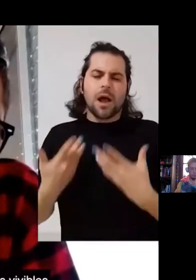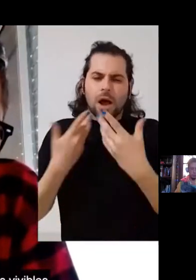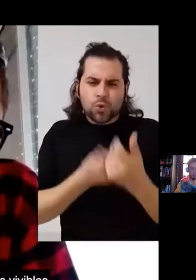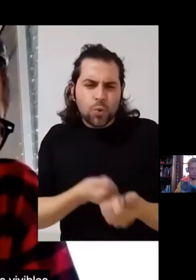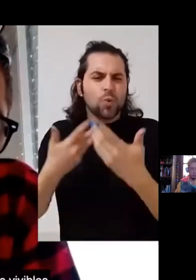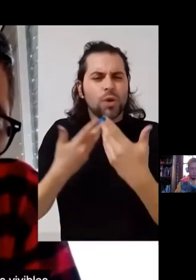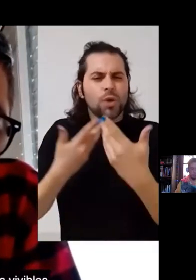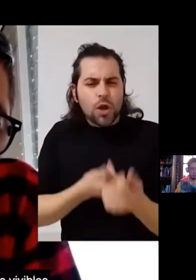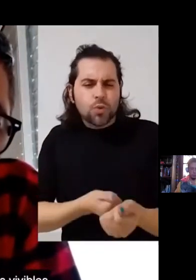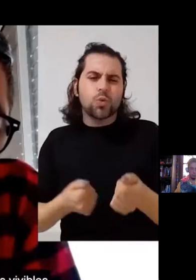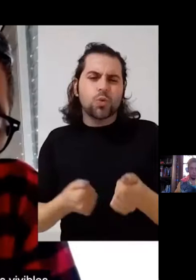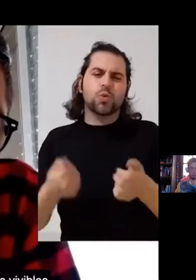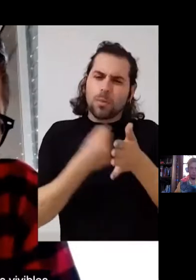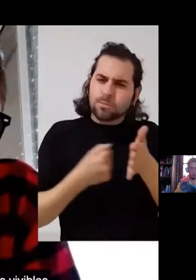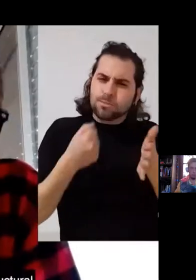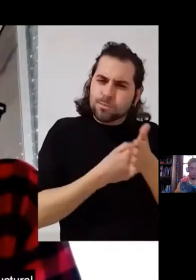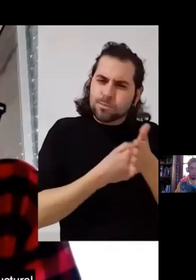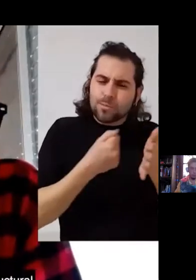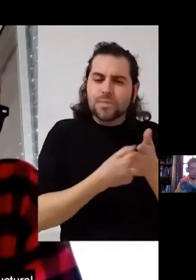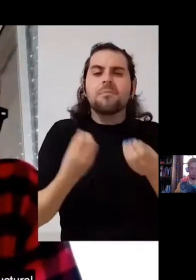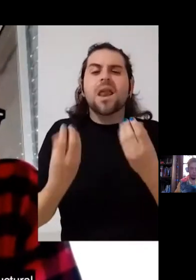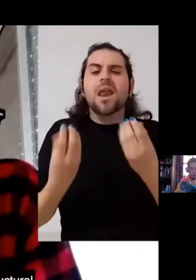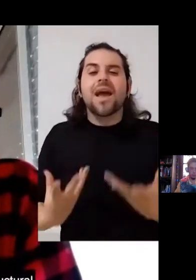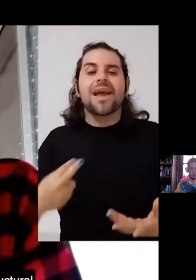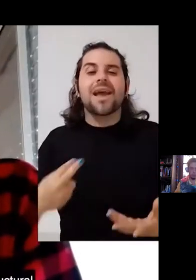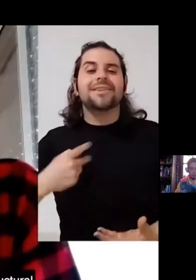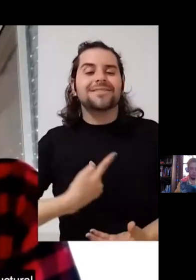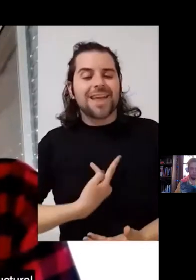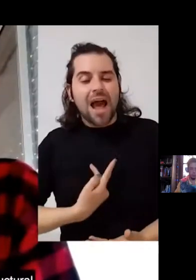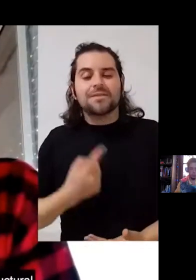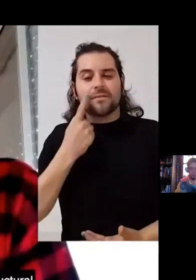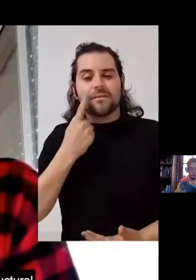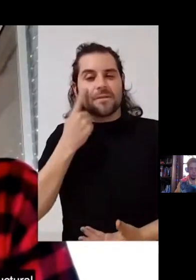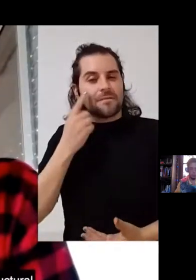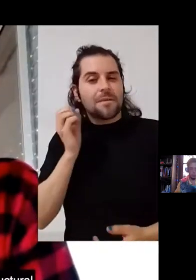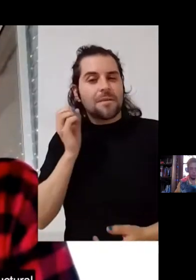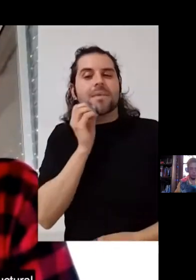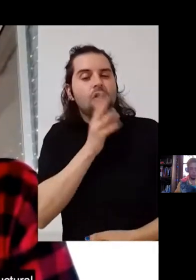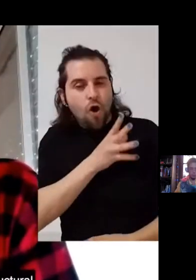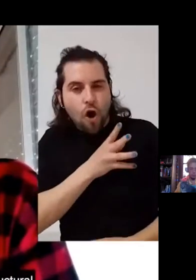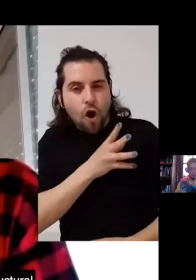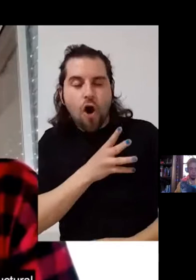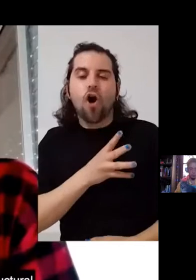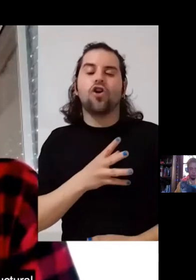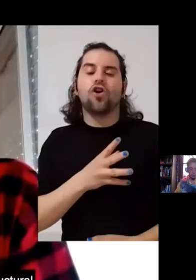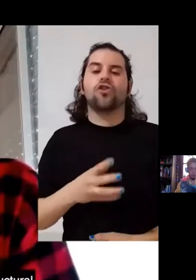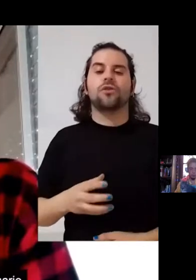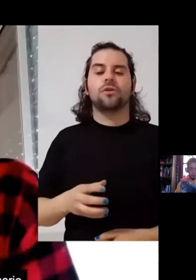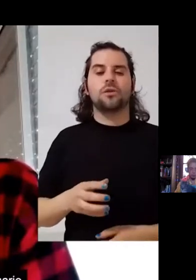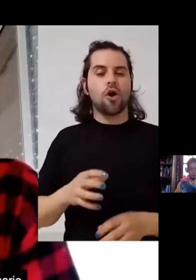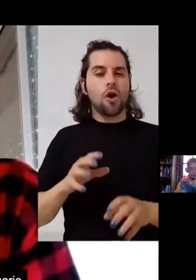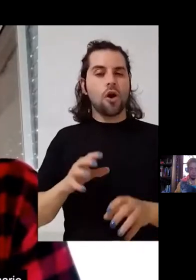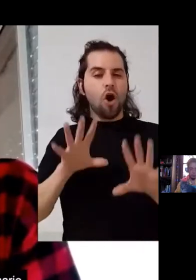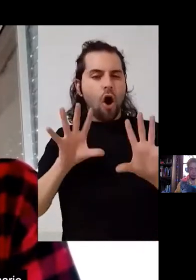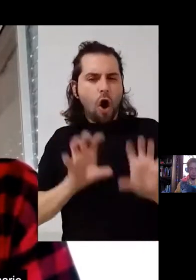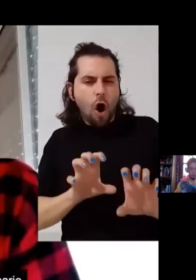vies soient beaucoup plus vivibles et libre de la violence et de